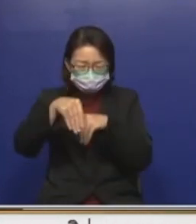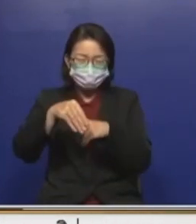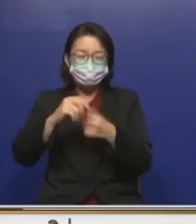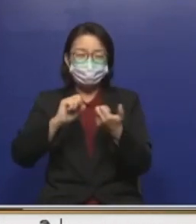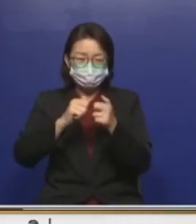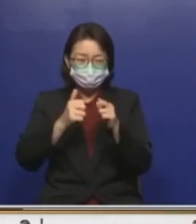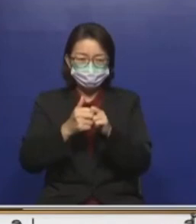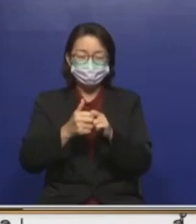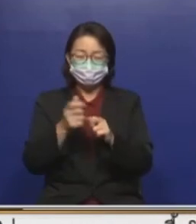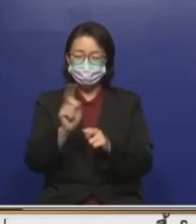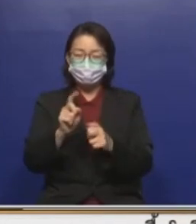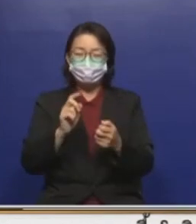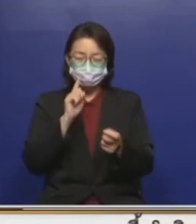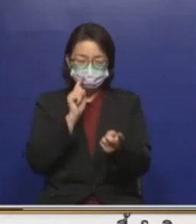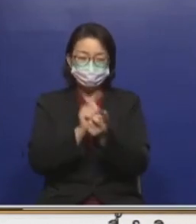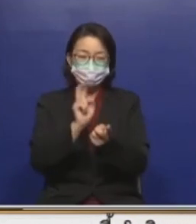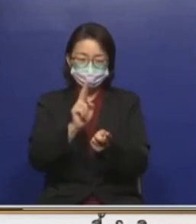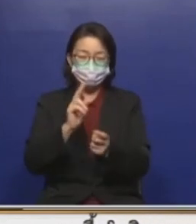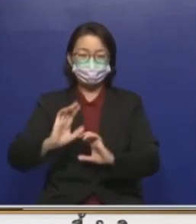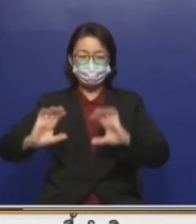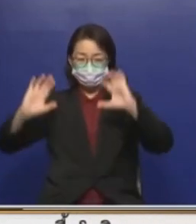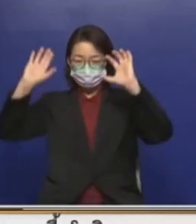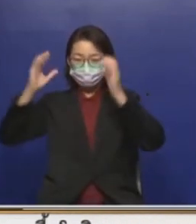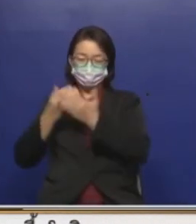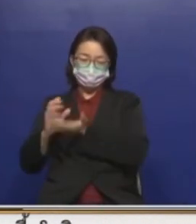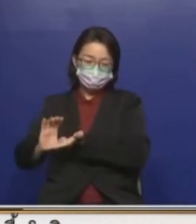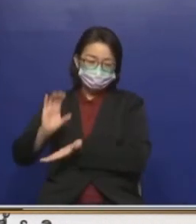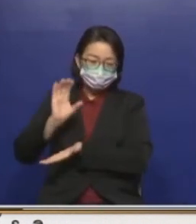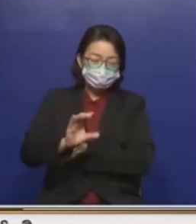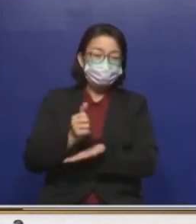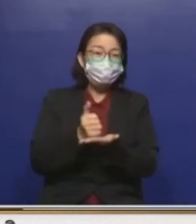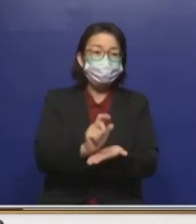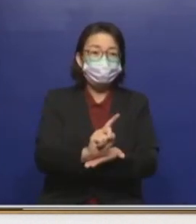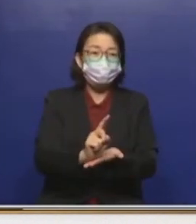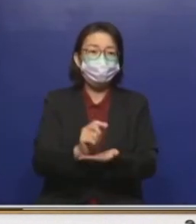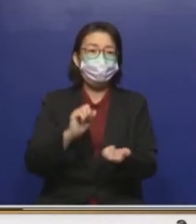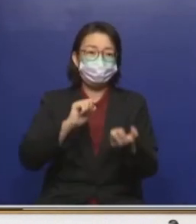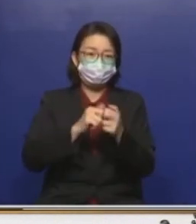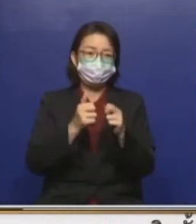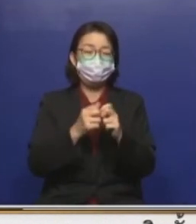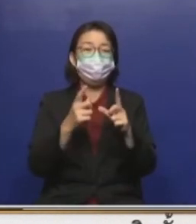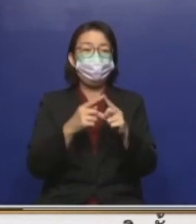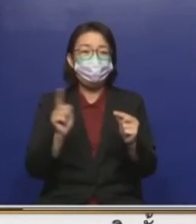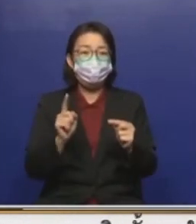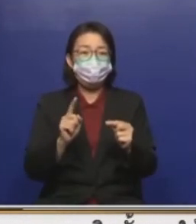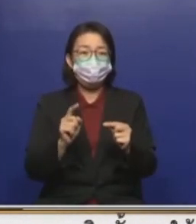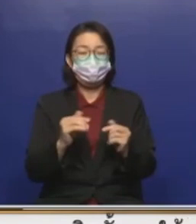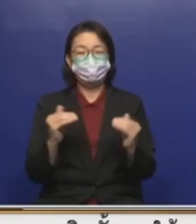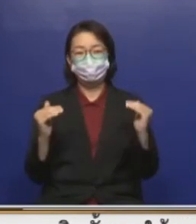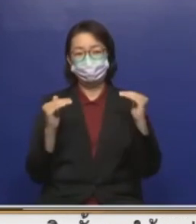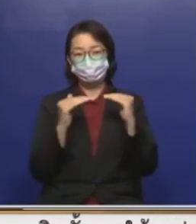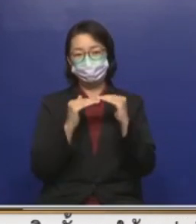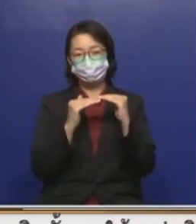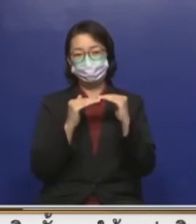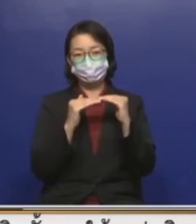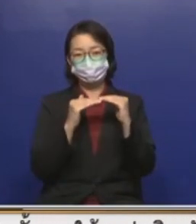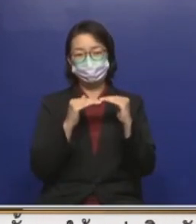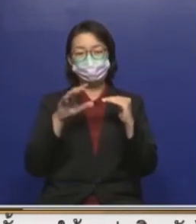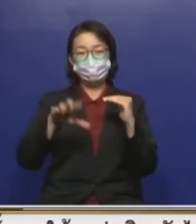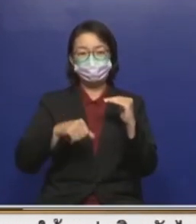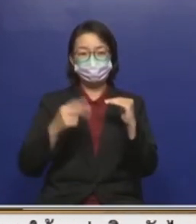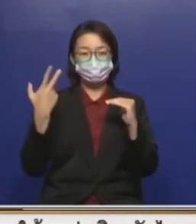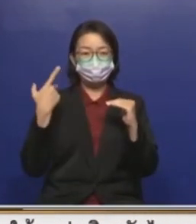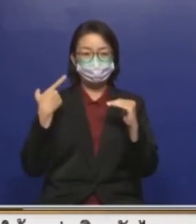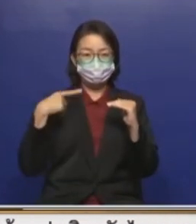ดเตรียมงบประมาณเพื่อรับมือกับปัญหานี้เลยนั่นก็คือปัญหาเรื่องสิทธิการใช้ประโยชน์จากความหลากหลายท